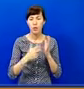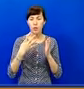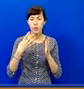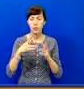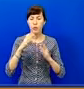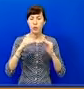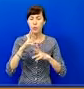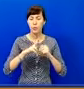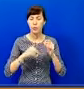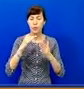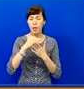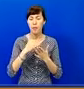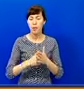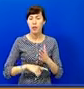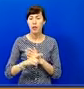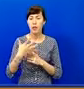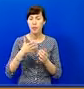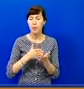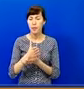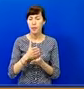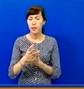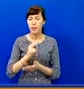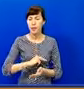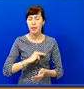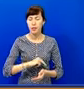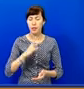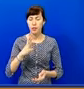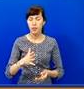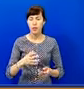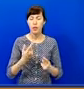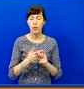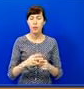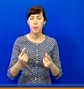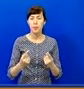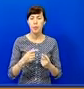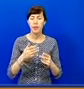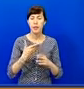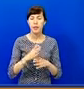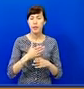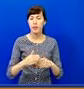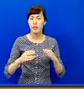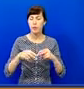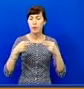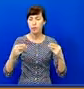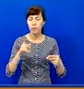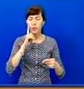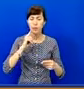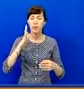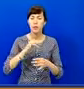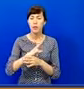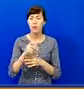салынуда. Бағдарлама негізгі 5 бағытта жүзеге асырылып жатыр. Оның алғашқысы ипотекалық несие берудің қолжетімділігін